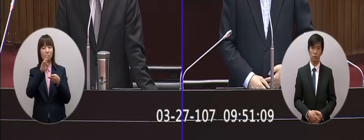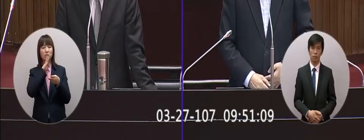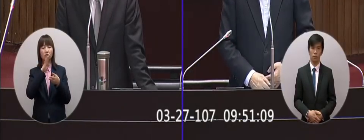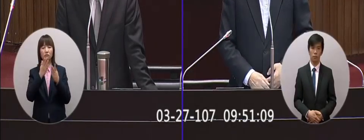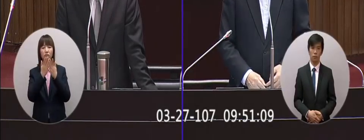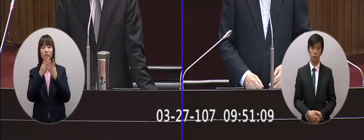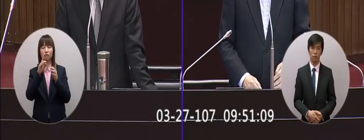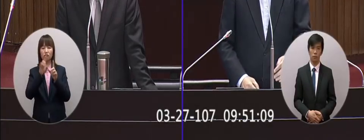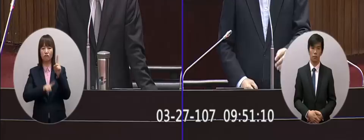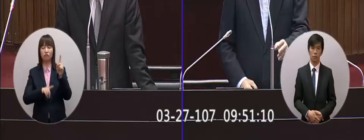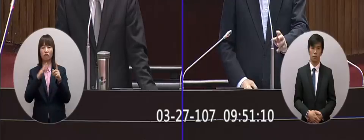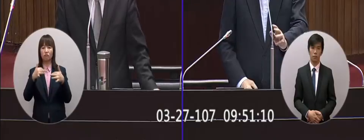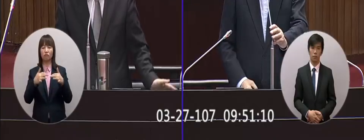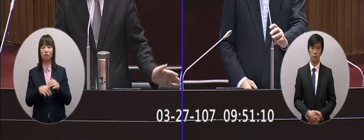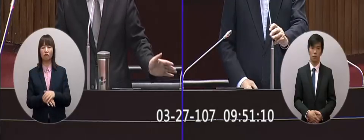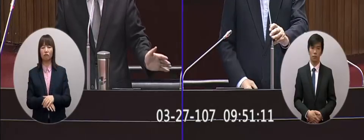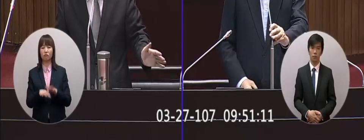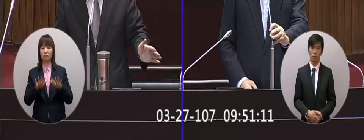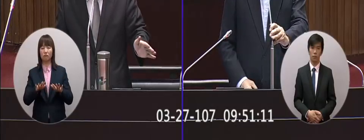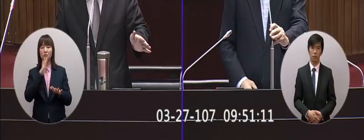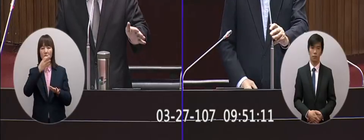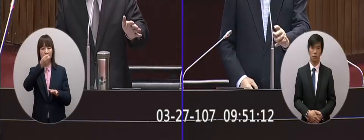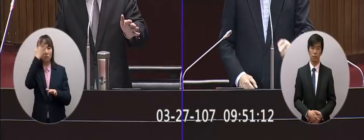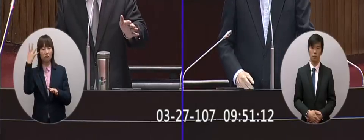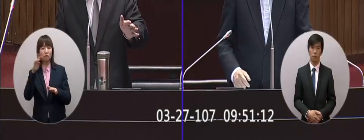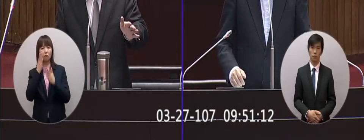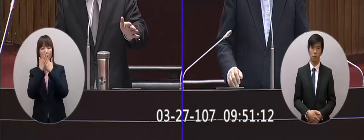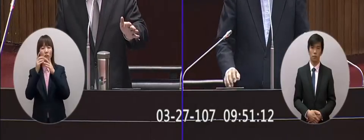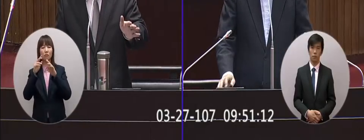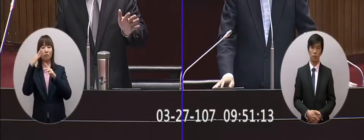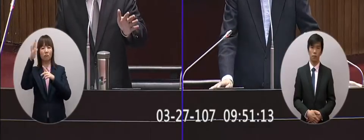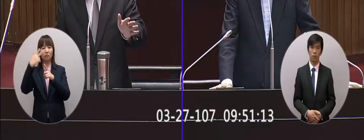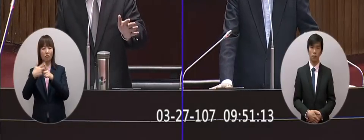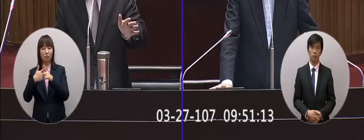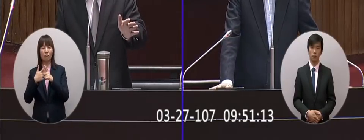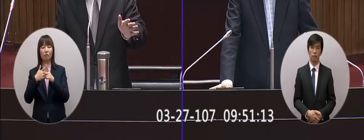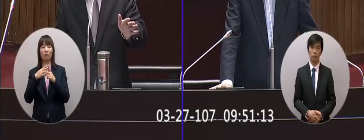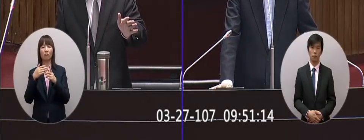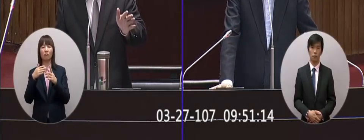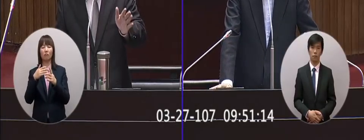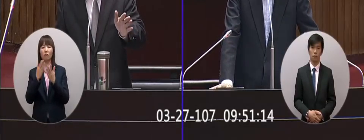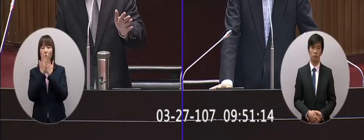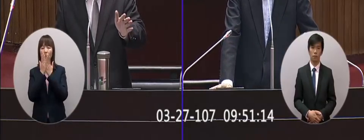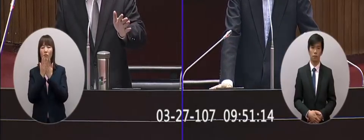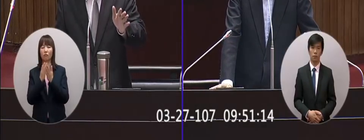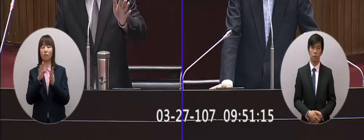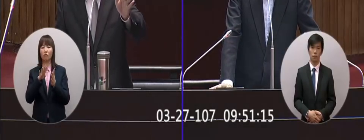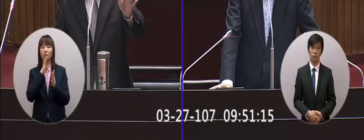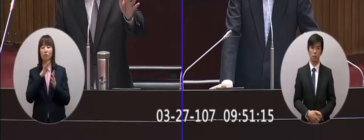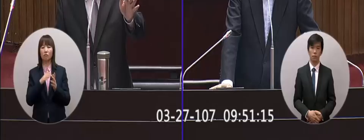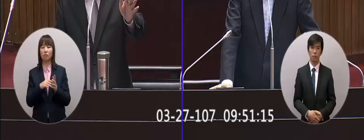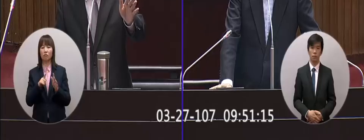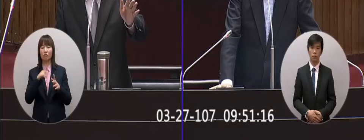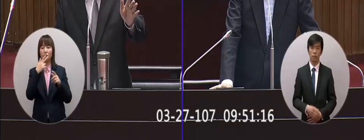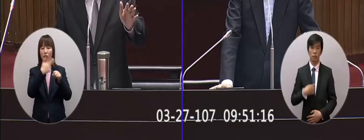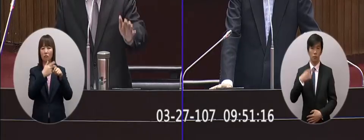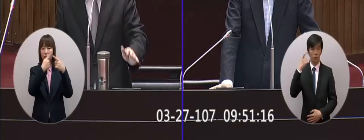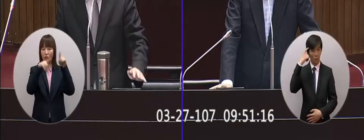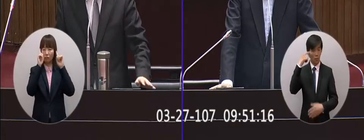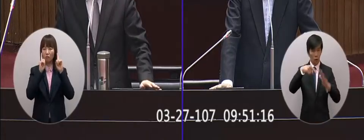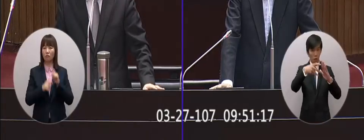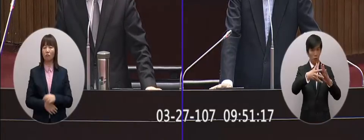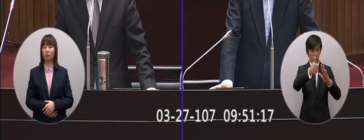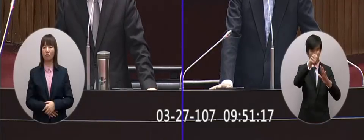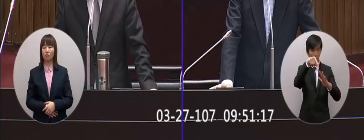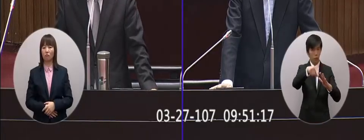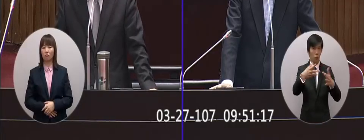用落差的问题，因为现在年轻人他念高职，好不容易念的高职，可是呢，他后来又念的科技大学。